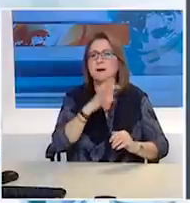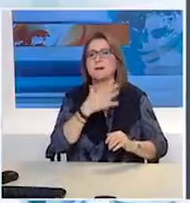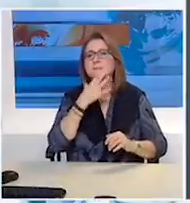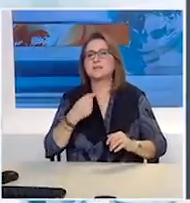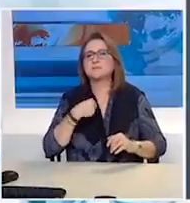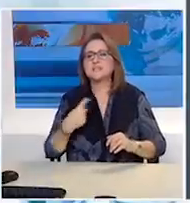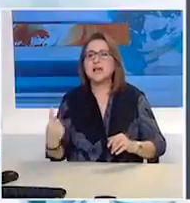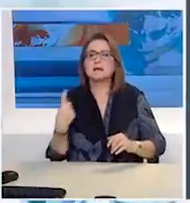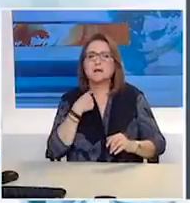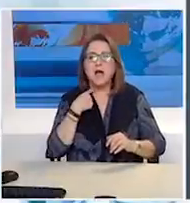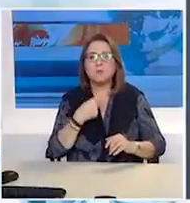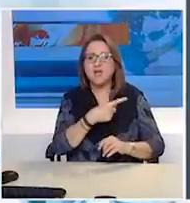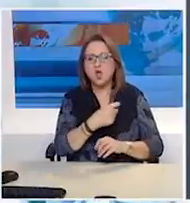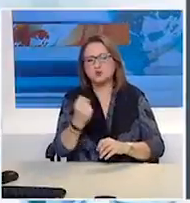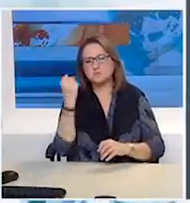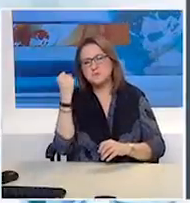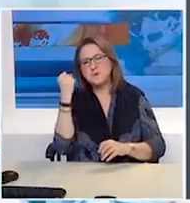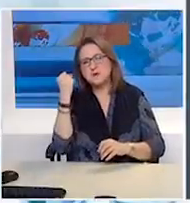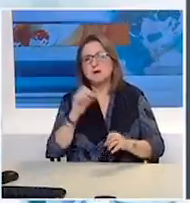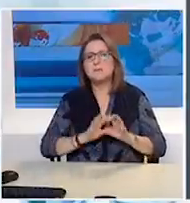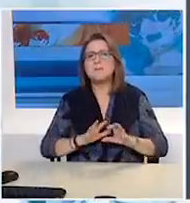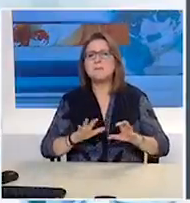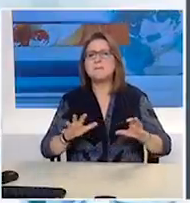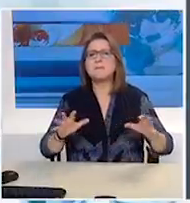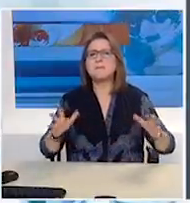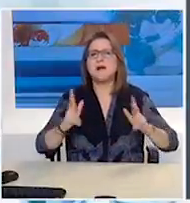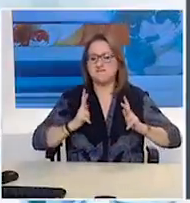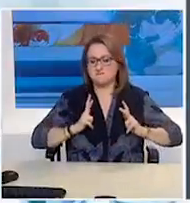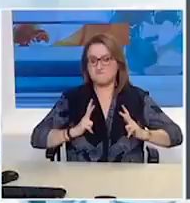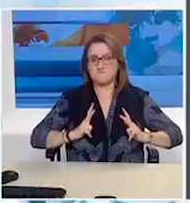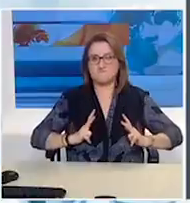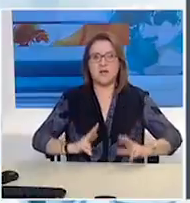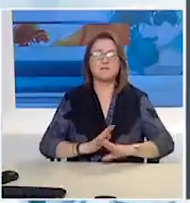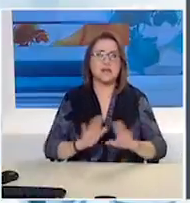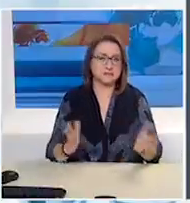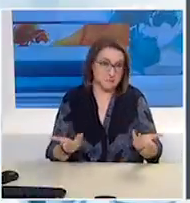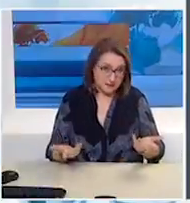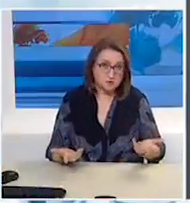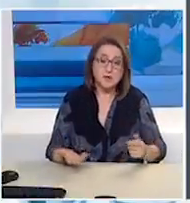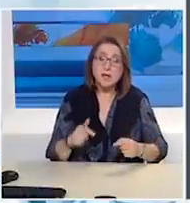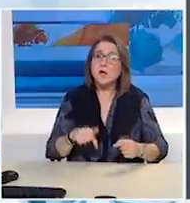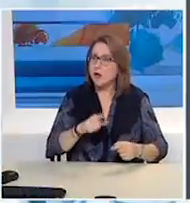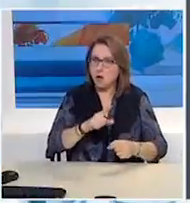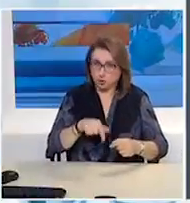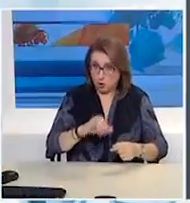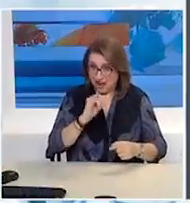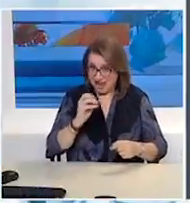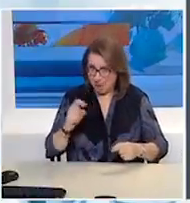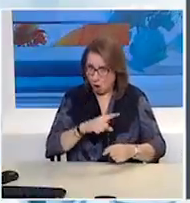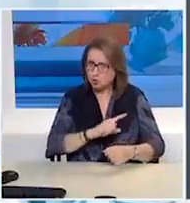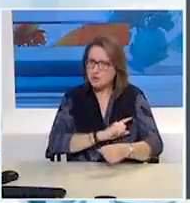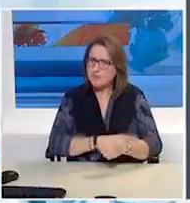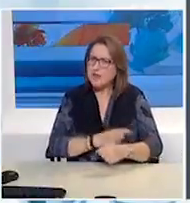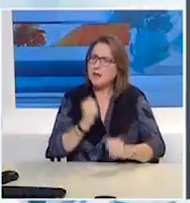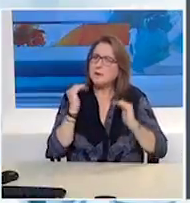Ο λόγος που δεν έχουμε ακόμα εξάπλωση δεν είναι πως ο ιός έχασε τη δύναμή του. Είναι πως με τη συμπεριφορά μας, με